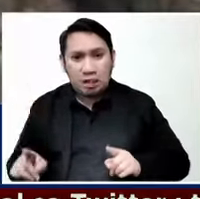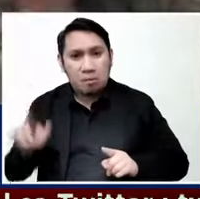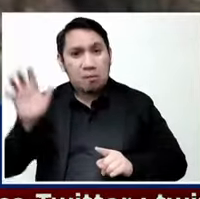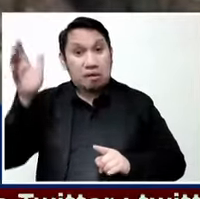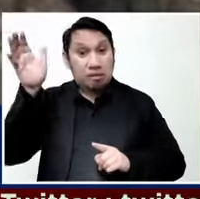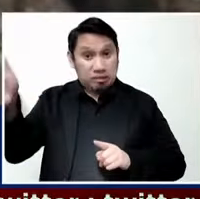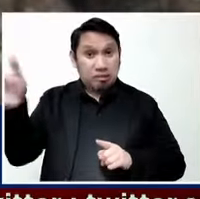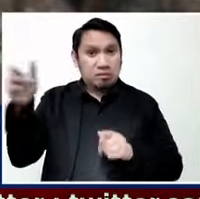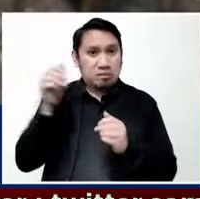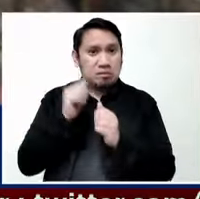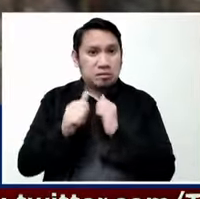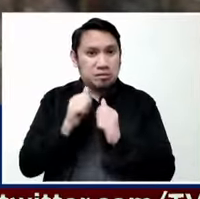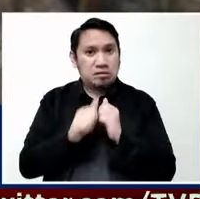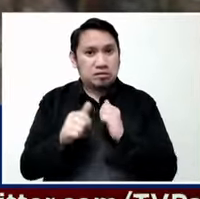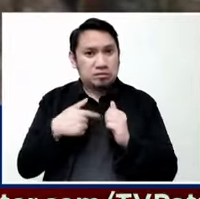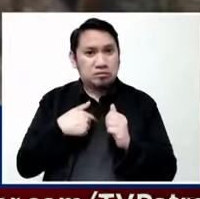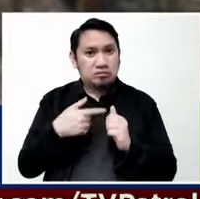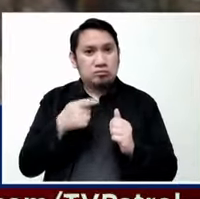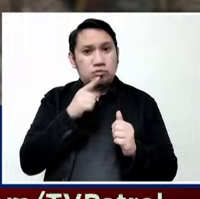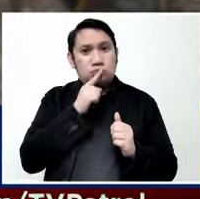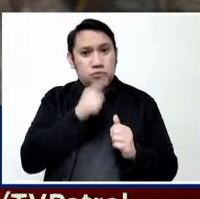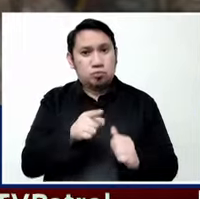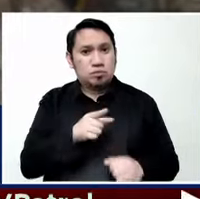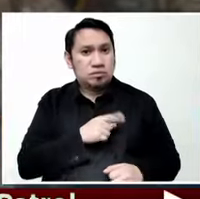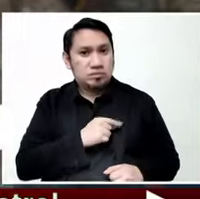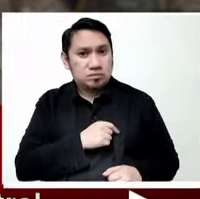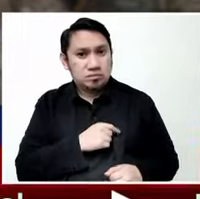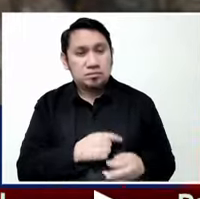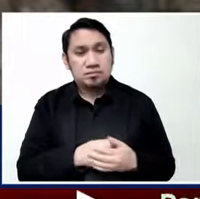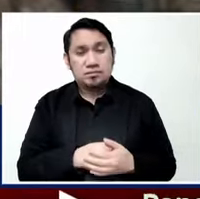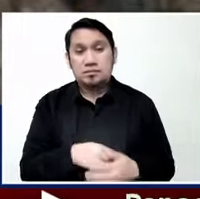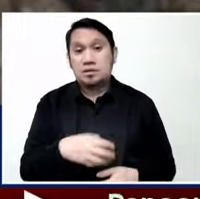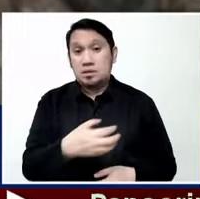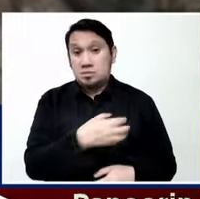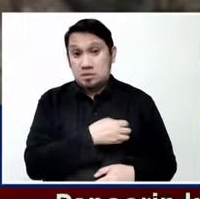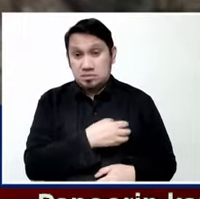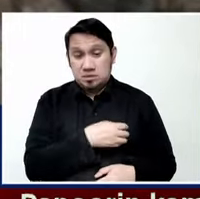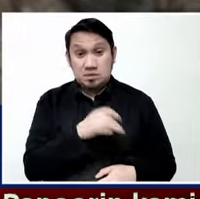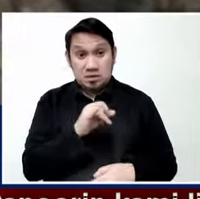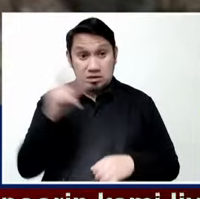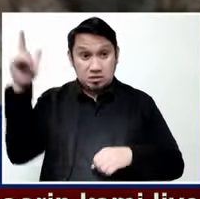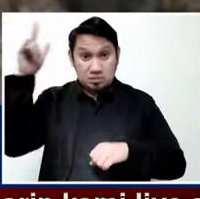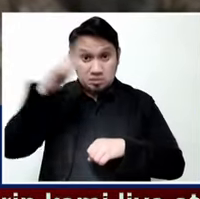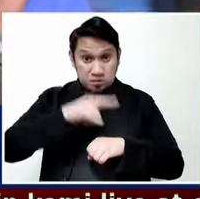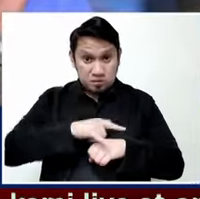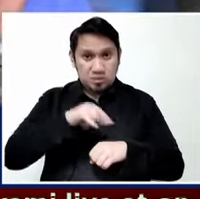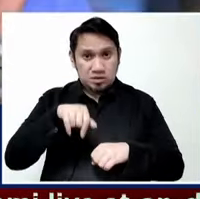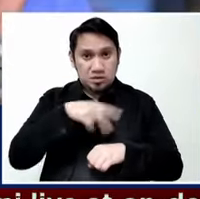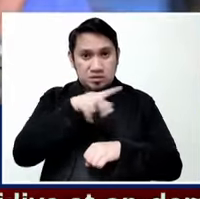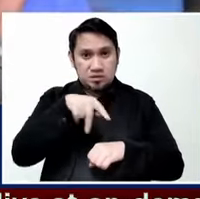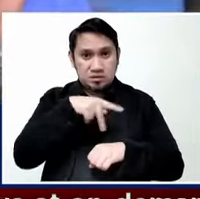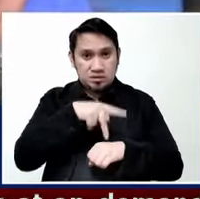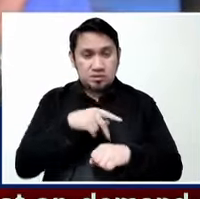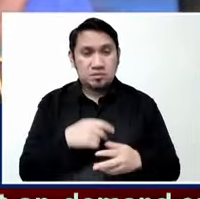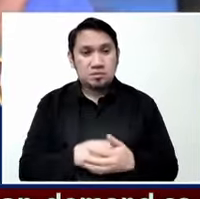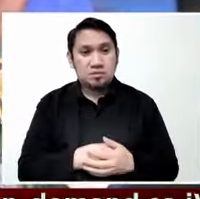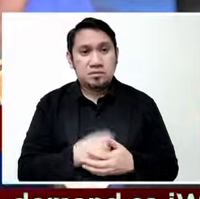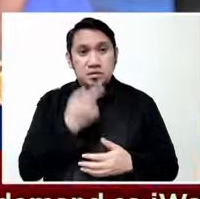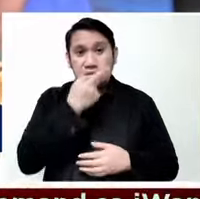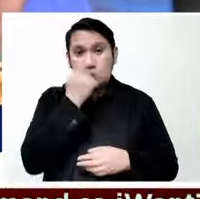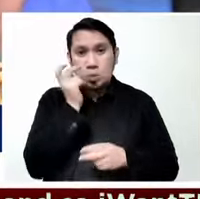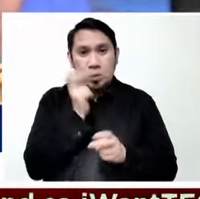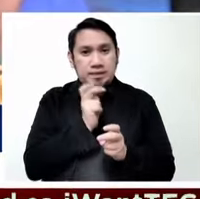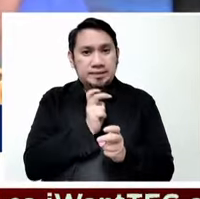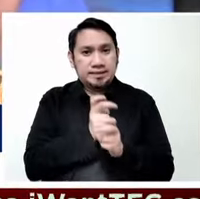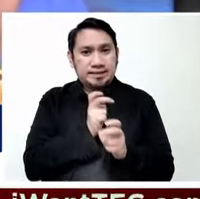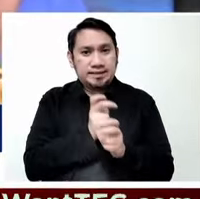guilt. Handa naman ang PNP kung sakaling matutuloy nga ang pag-uwi ni Teves sa bansa. Kasi ang mahirap dyan kung